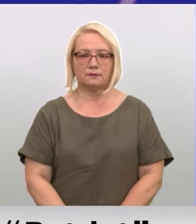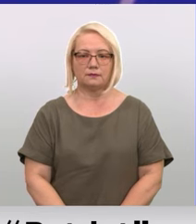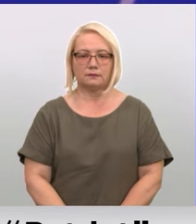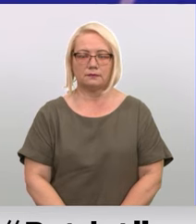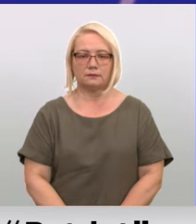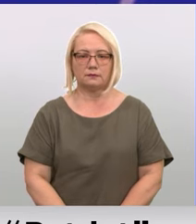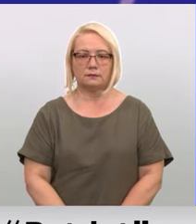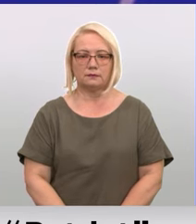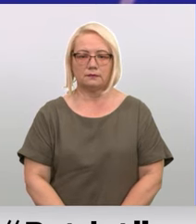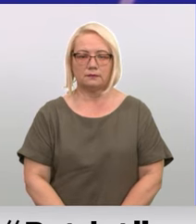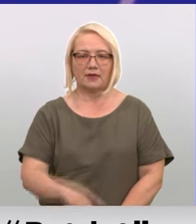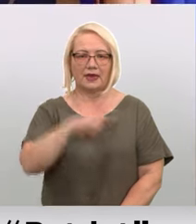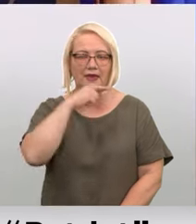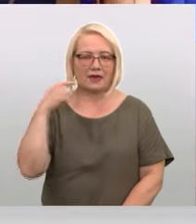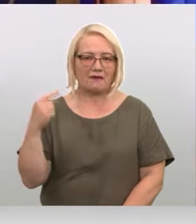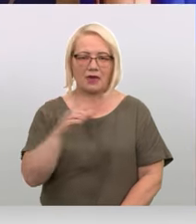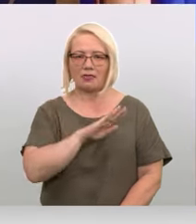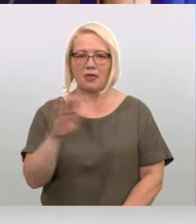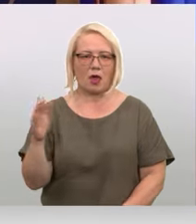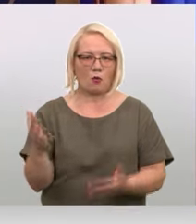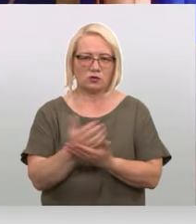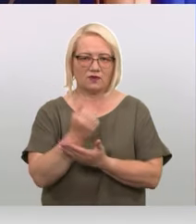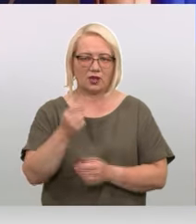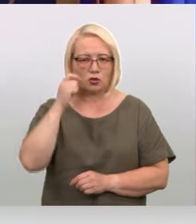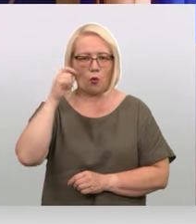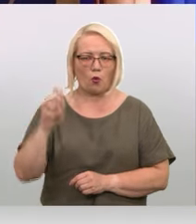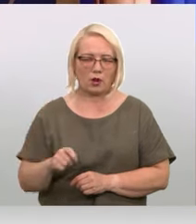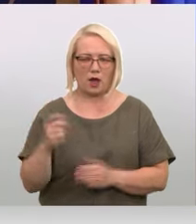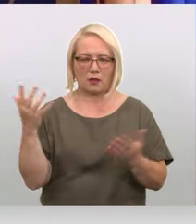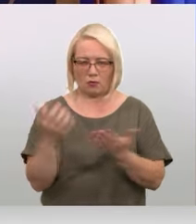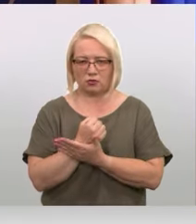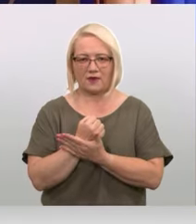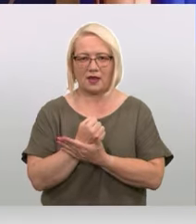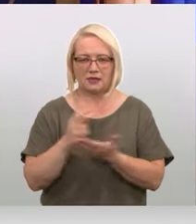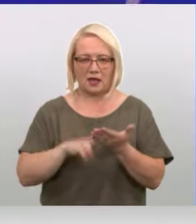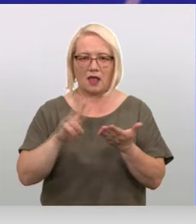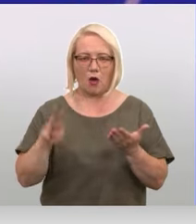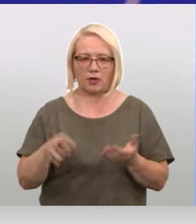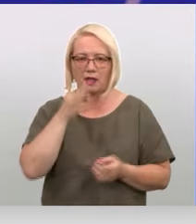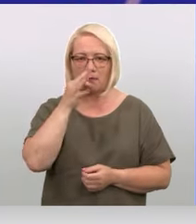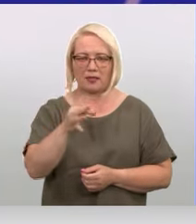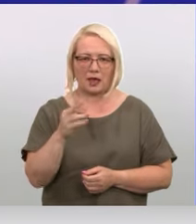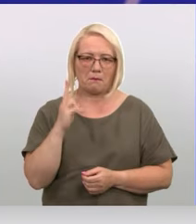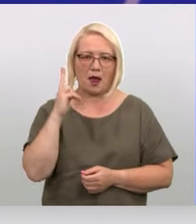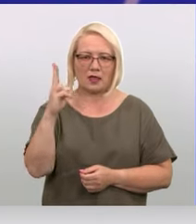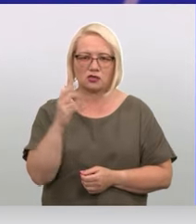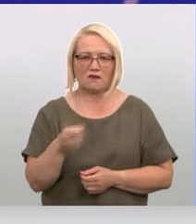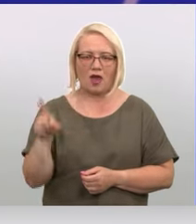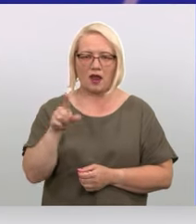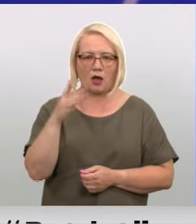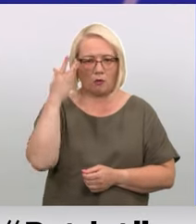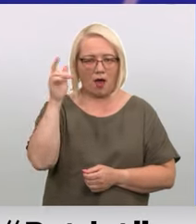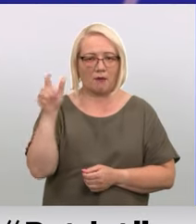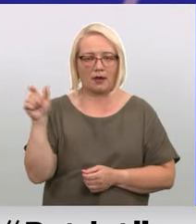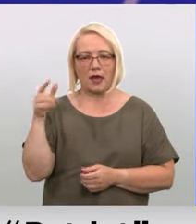not prevail. Krievija neuzvarēs. Ukraina gūs virsroku. Ļaujiet man pateikt, pārliecinoši vairākums amerikāņu saprot,